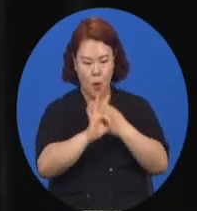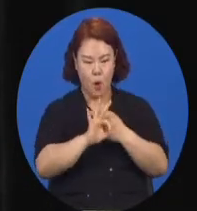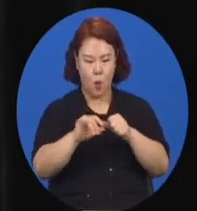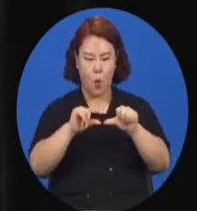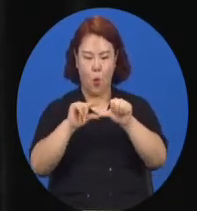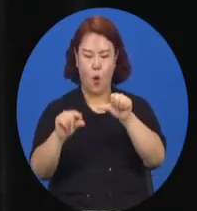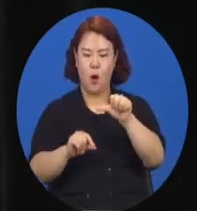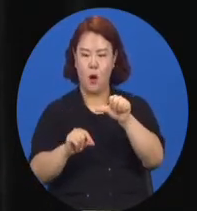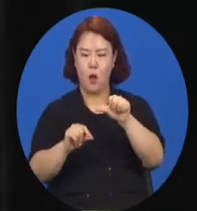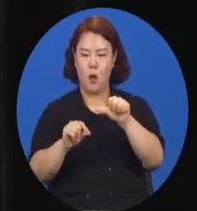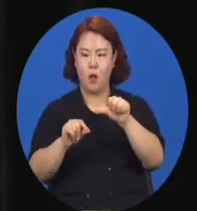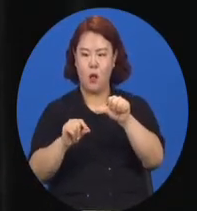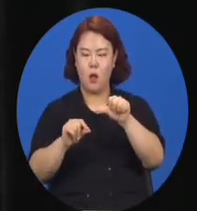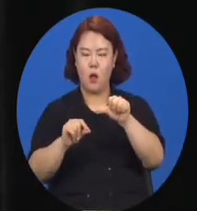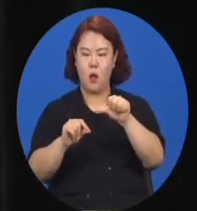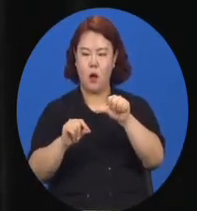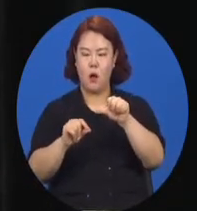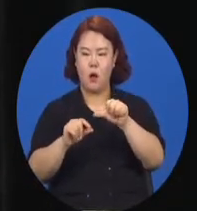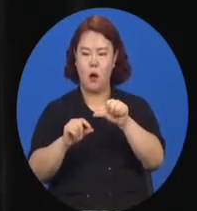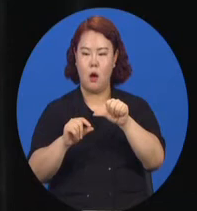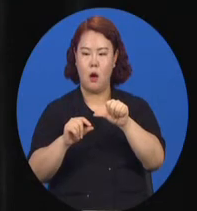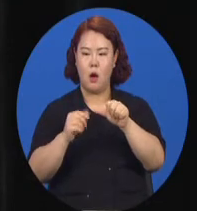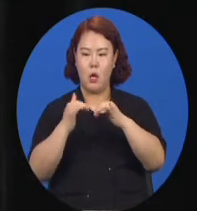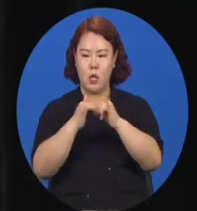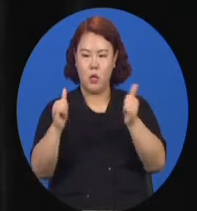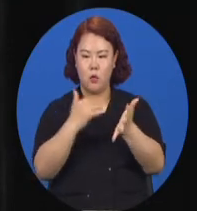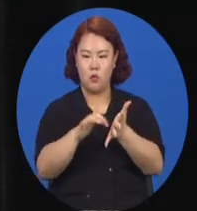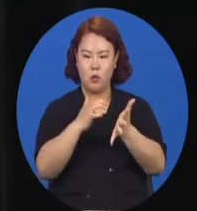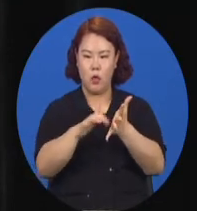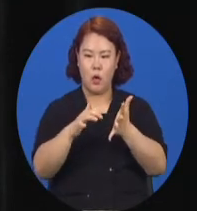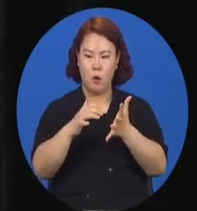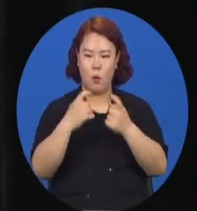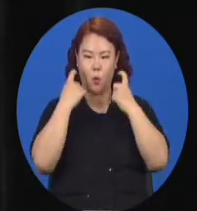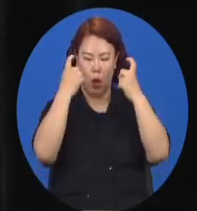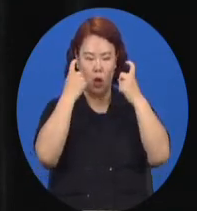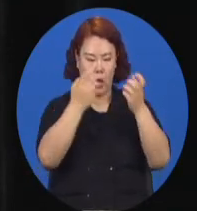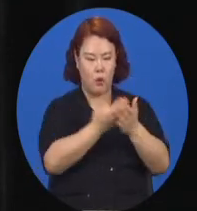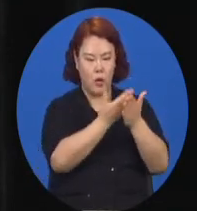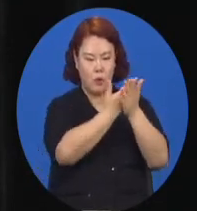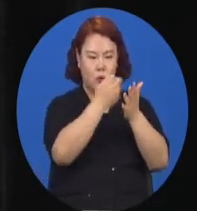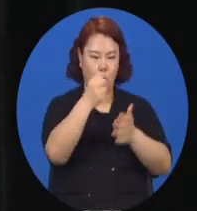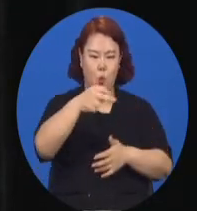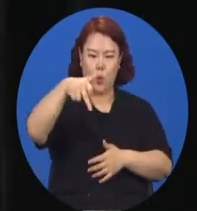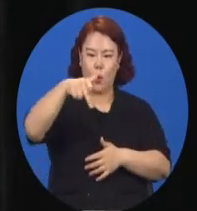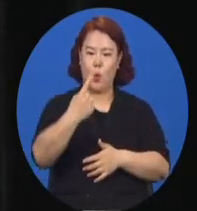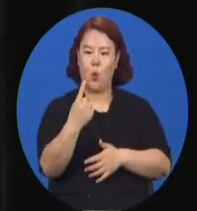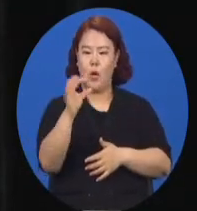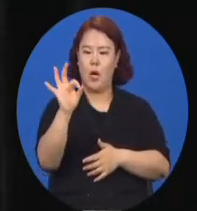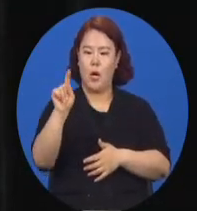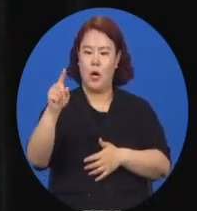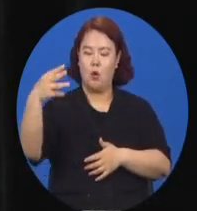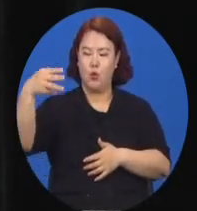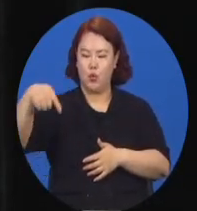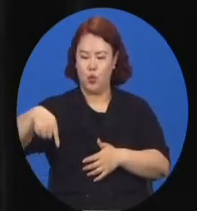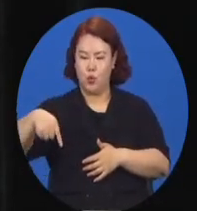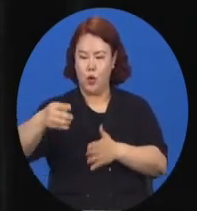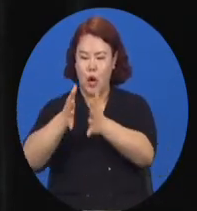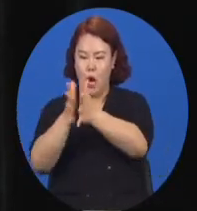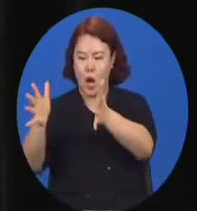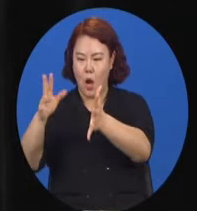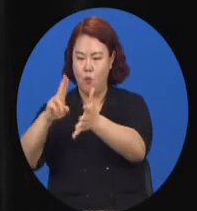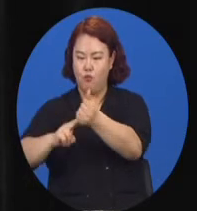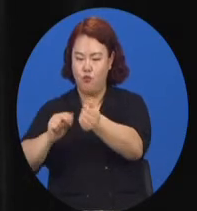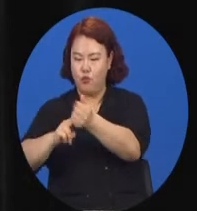인구가 이 관광 활성화 그리고 코하루 아파트 이 분양 등에 아마 영향이 있는 듯한데